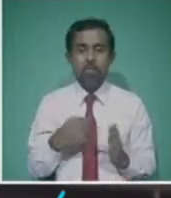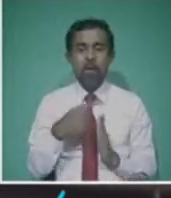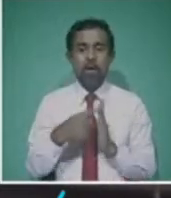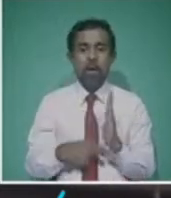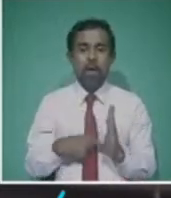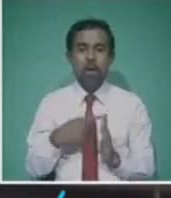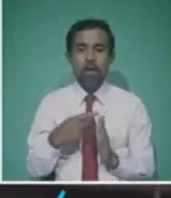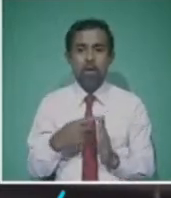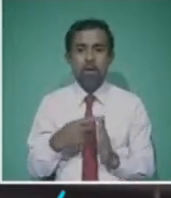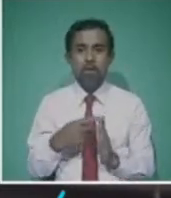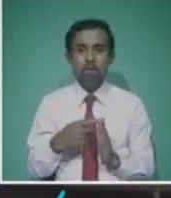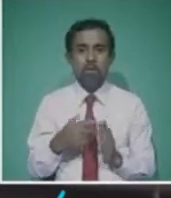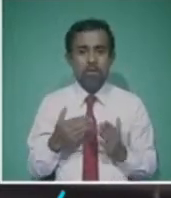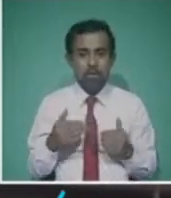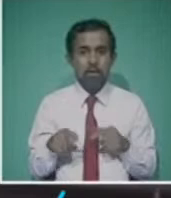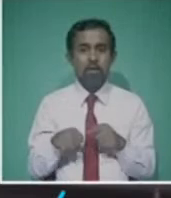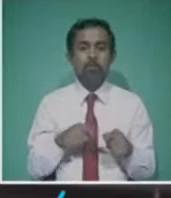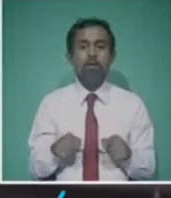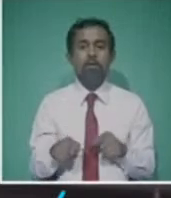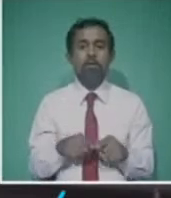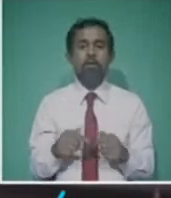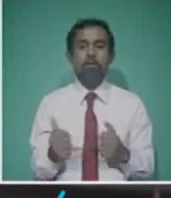නම් දැන් ඒකත්